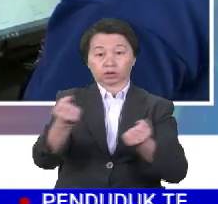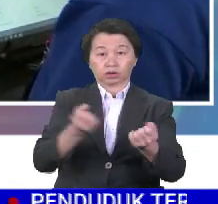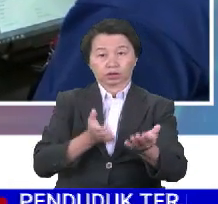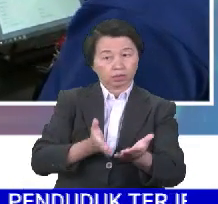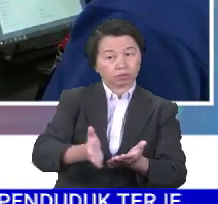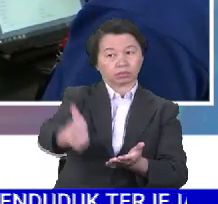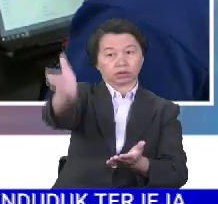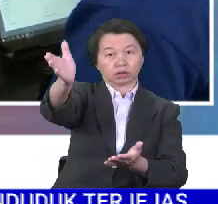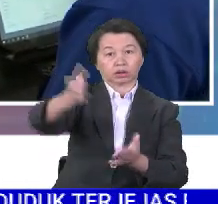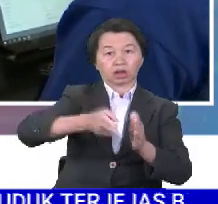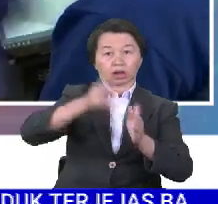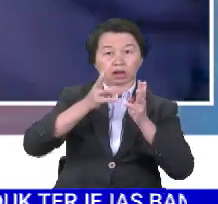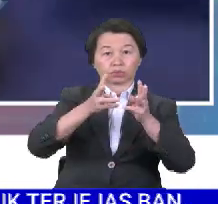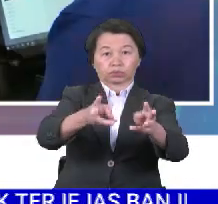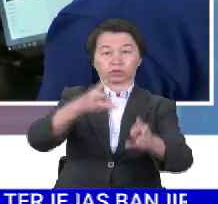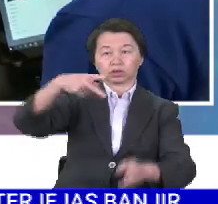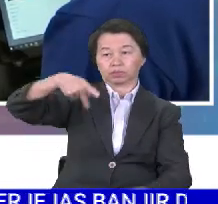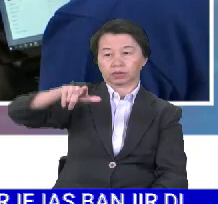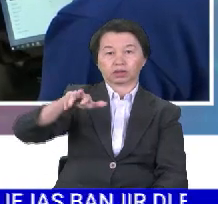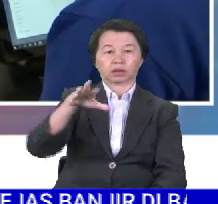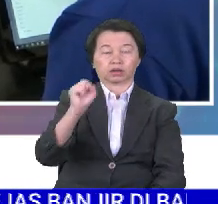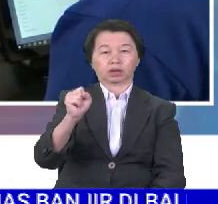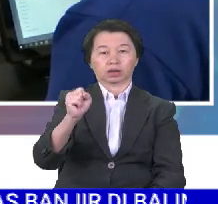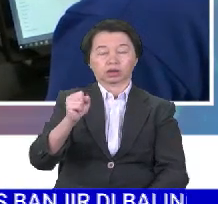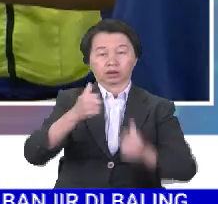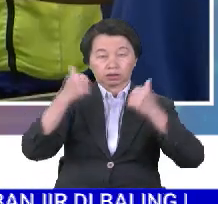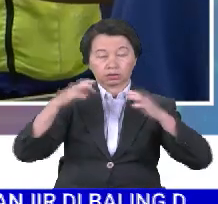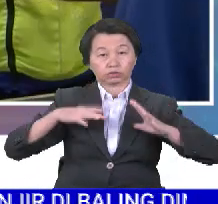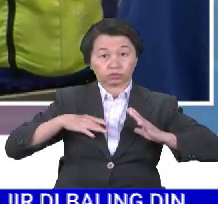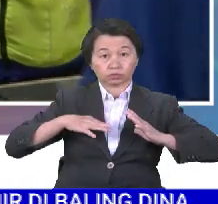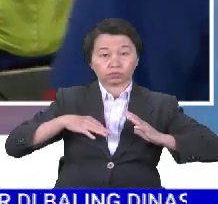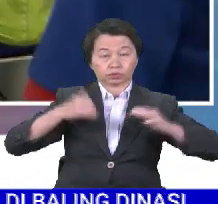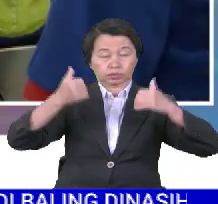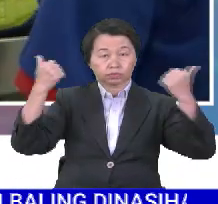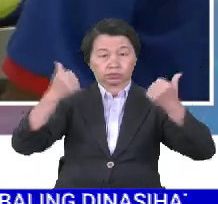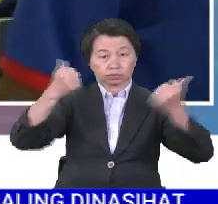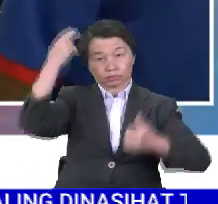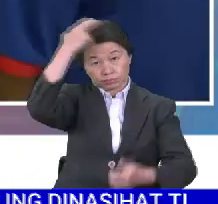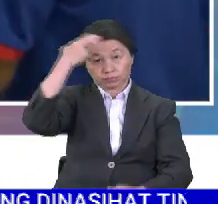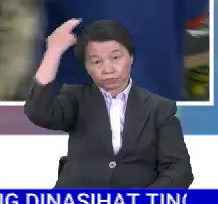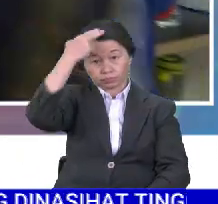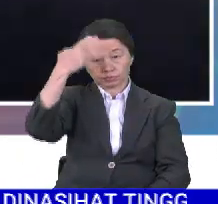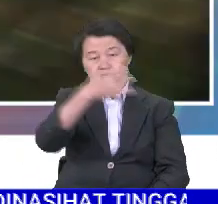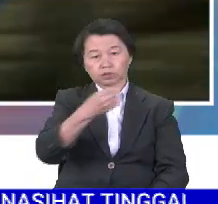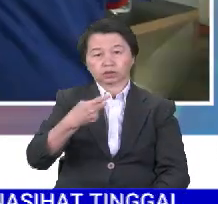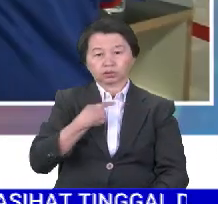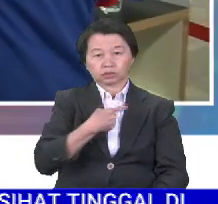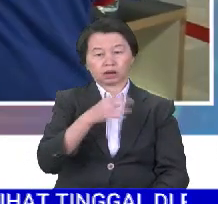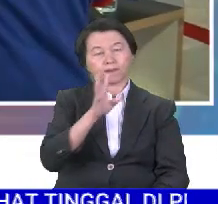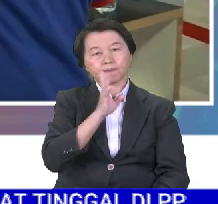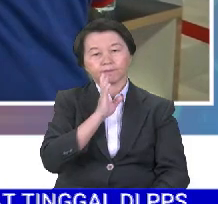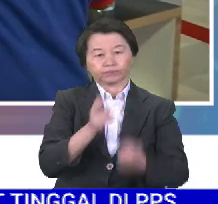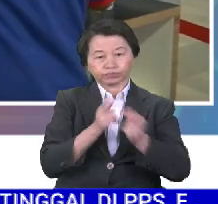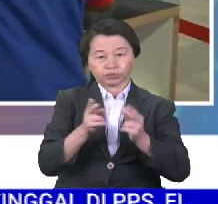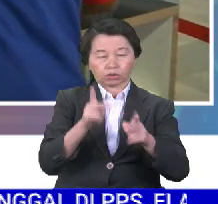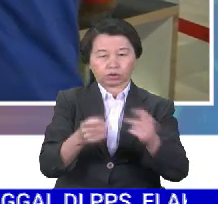melalui Lebuh Raya Plus sepanjang cuti perayaan Aidiladha ini. Dan kita kata usaha